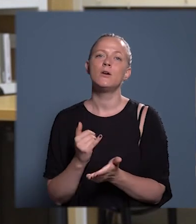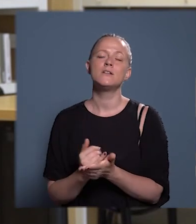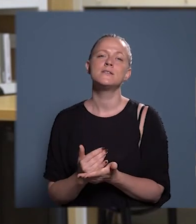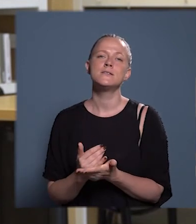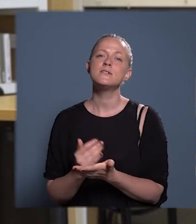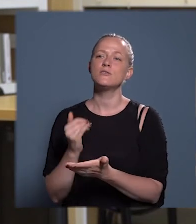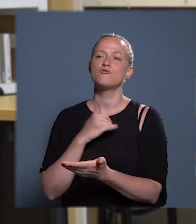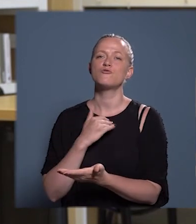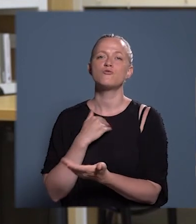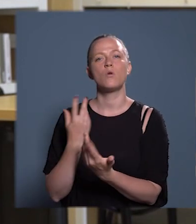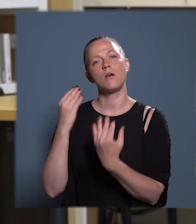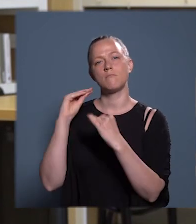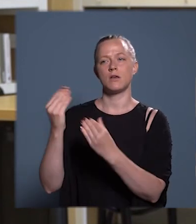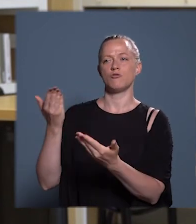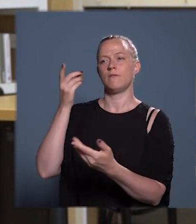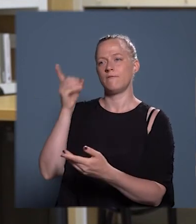iskolai mesterem, akkor